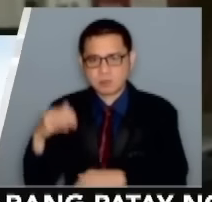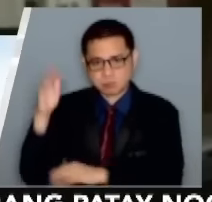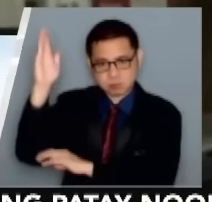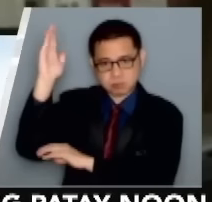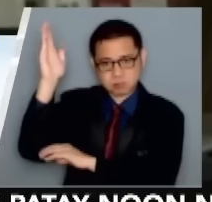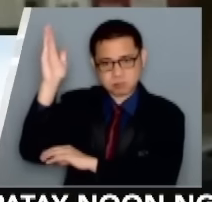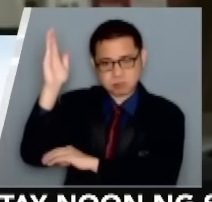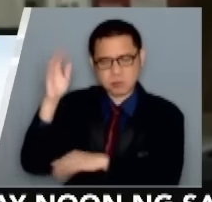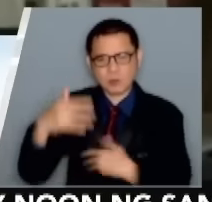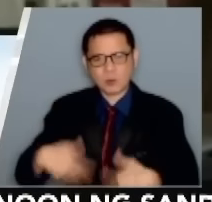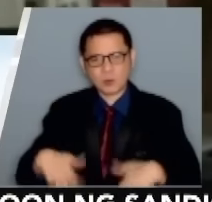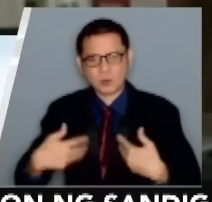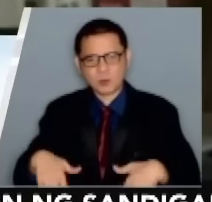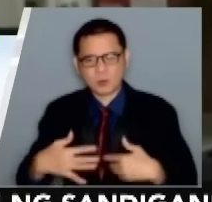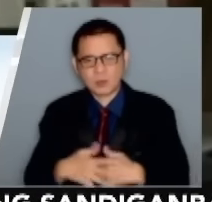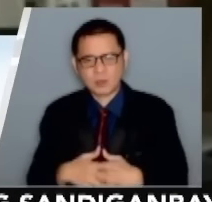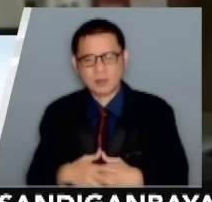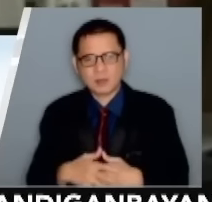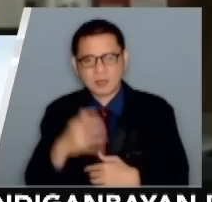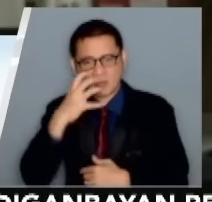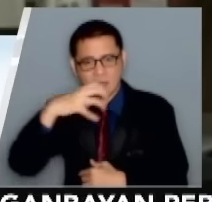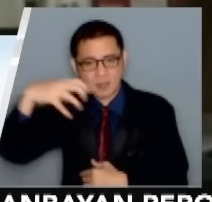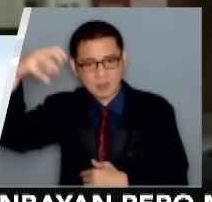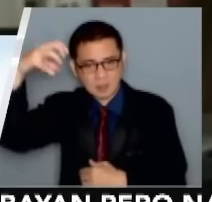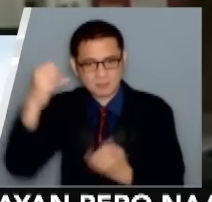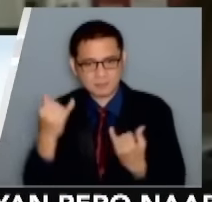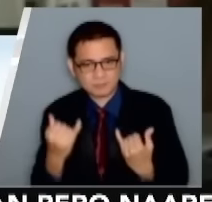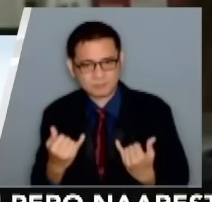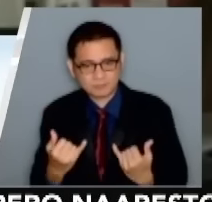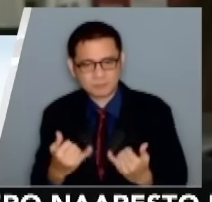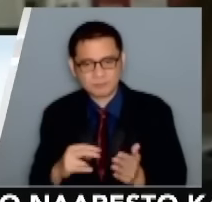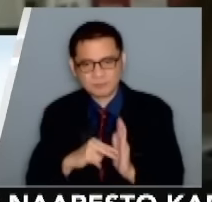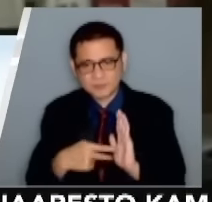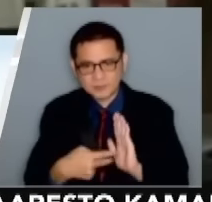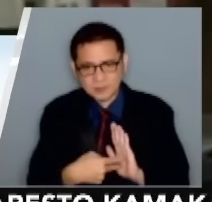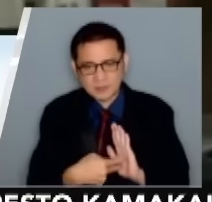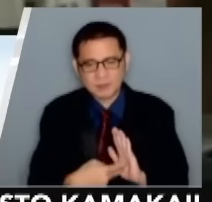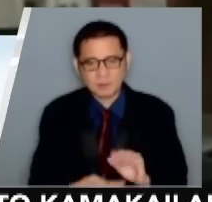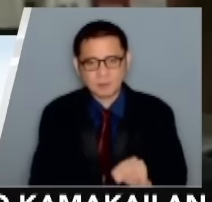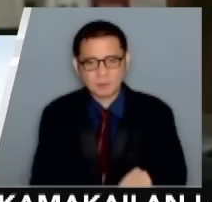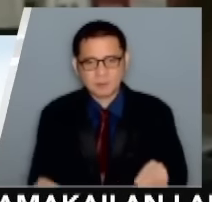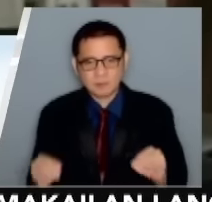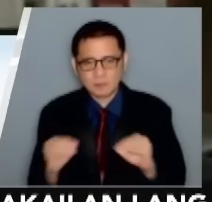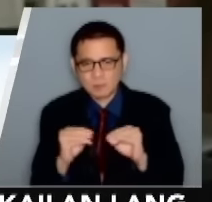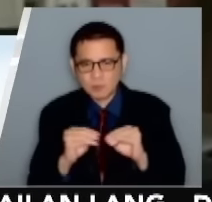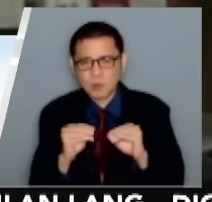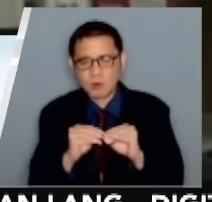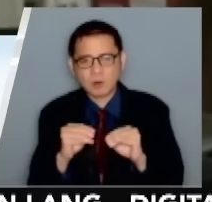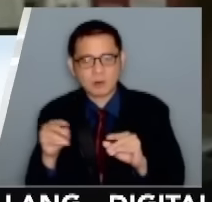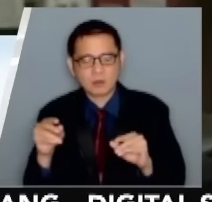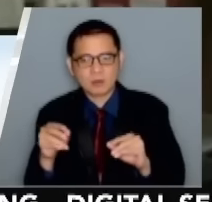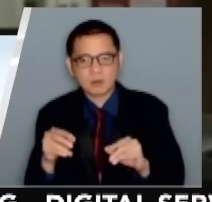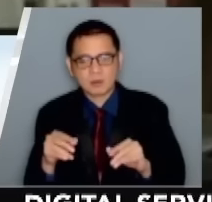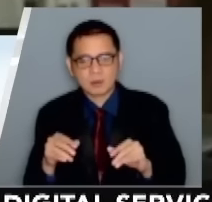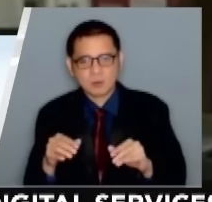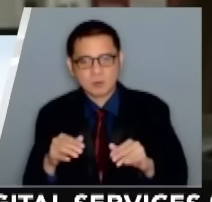ganito naman na ang panahon, ay sigurado akong madadagdagan na ito. Hopefully, ngayong araw na to